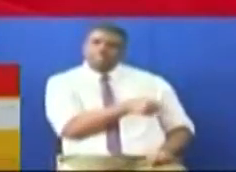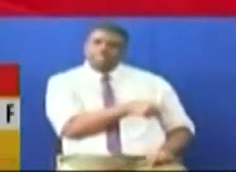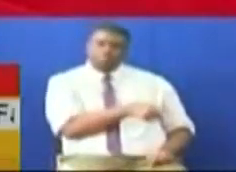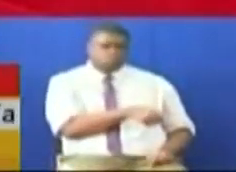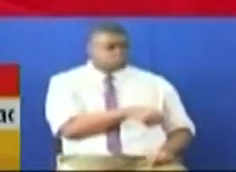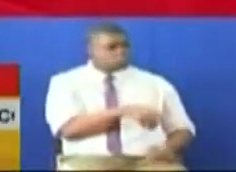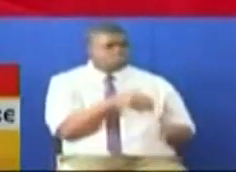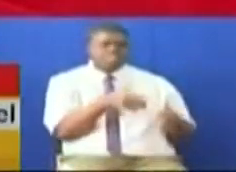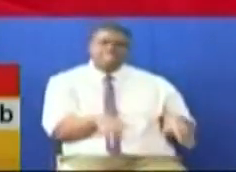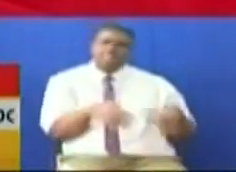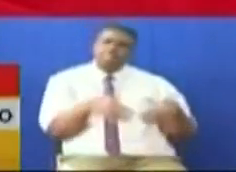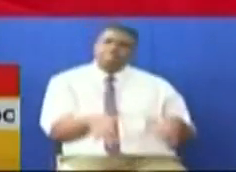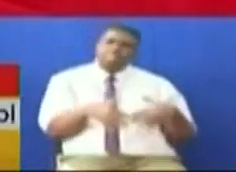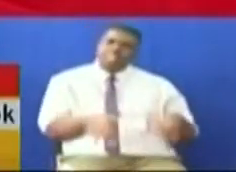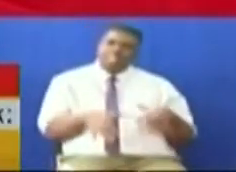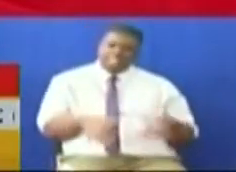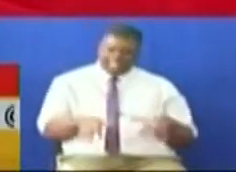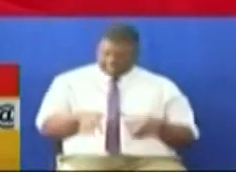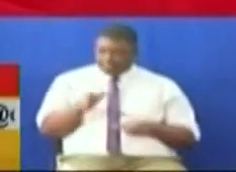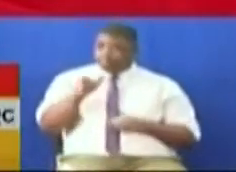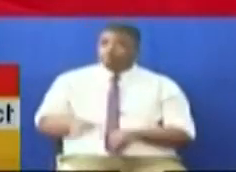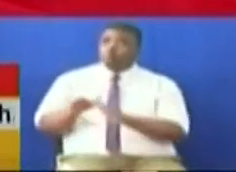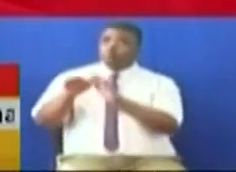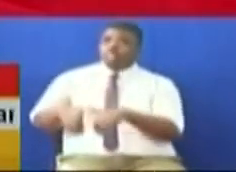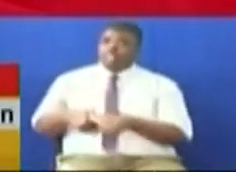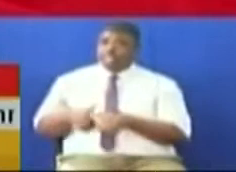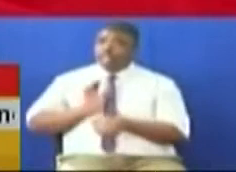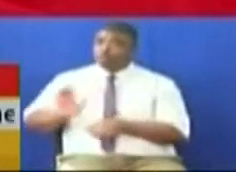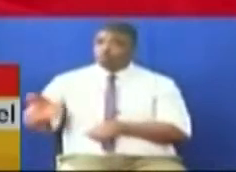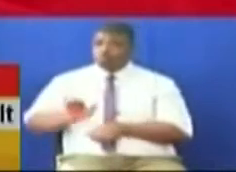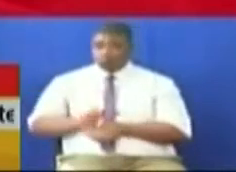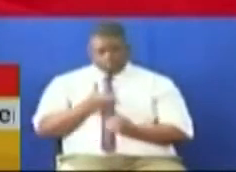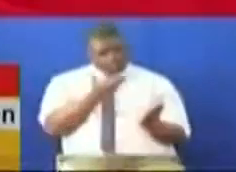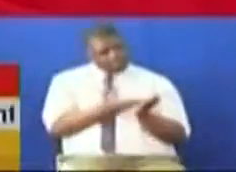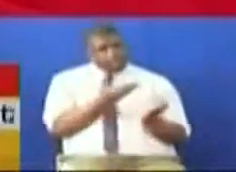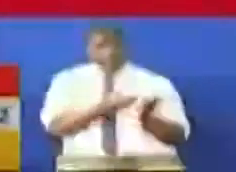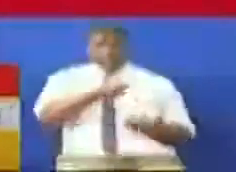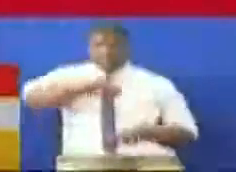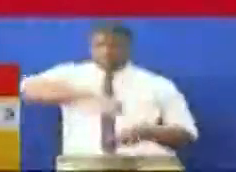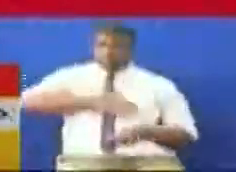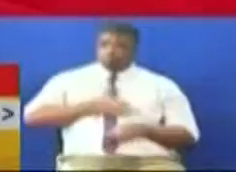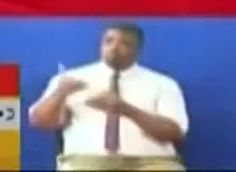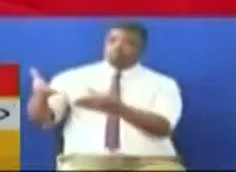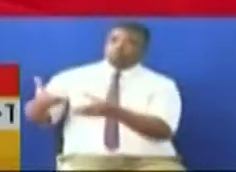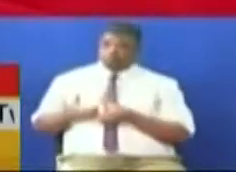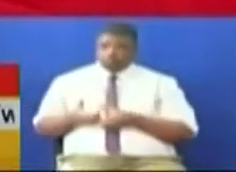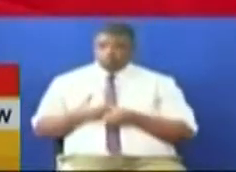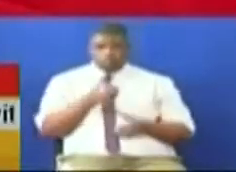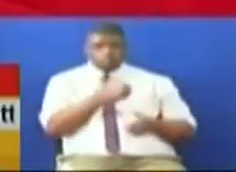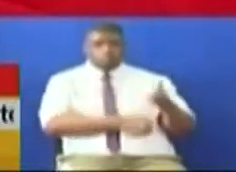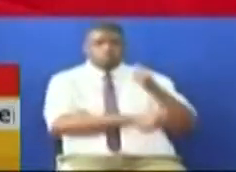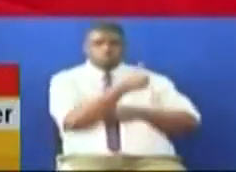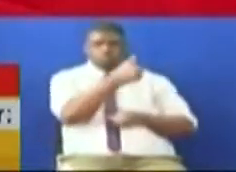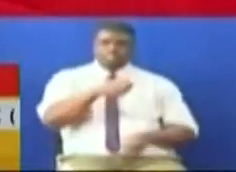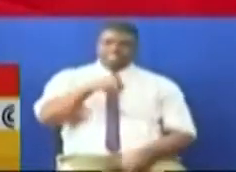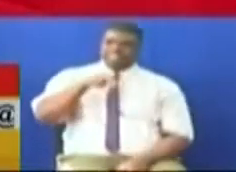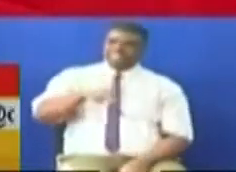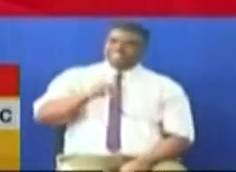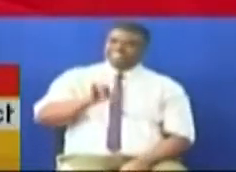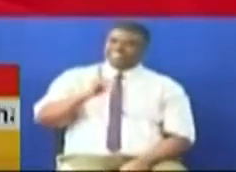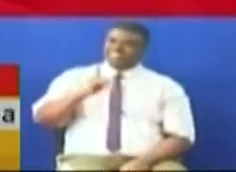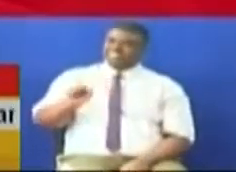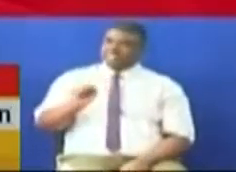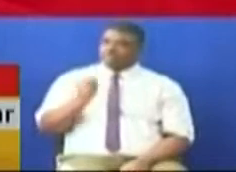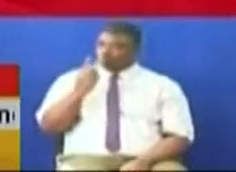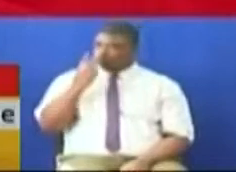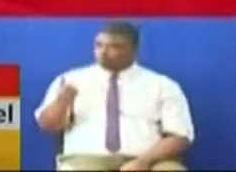uzembe ambayo bunge lako Mheshimiwa Spika alingeridhia mapendekezo yetu ya kuchukua hatua kwa uongozi wa NIDA.